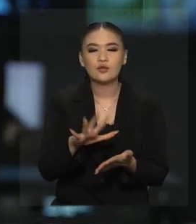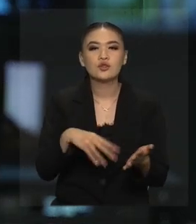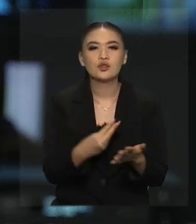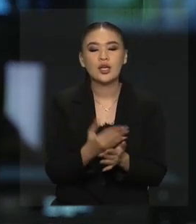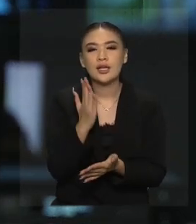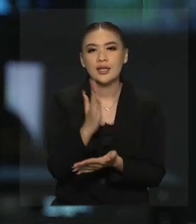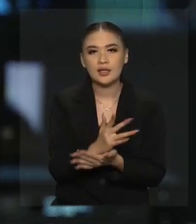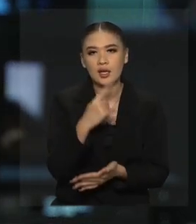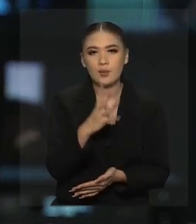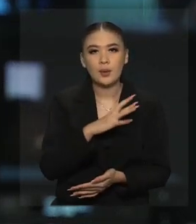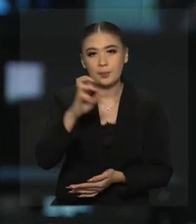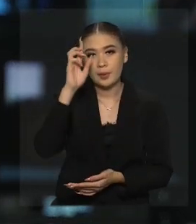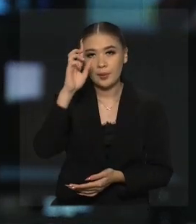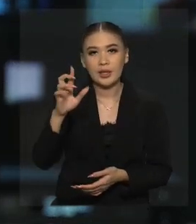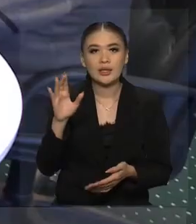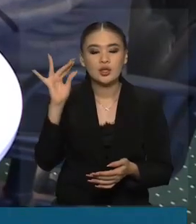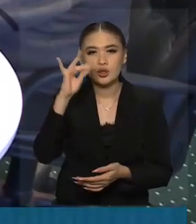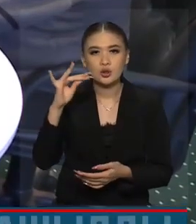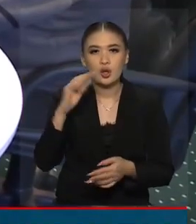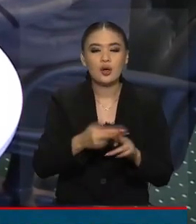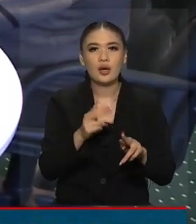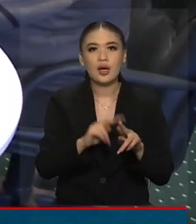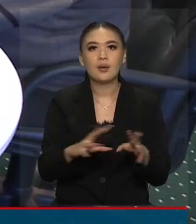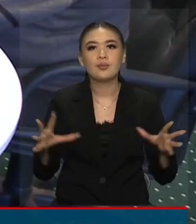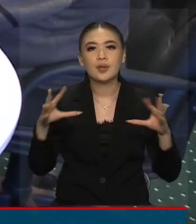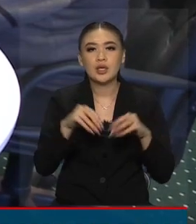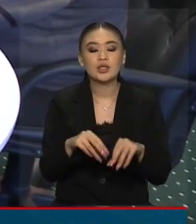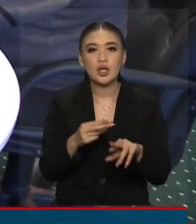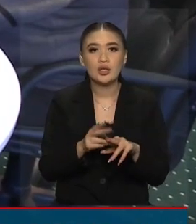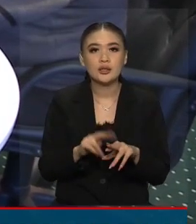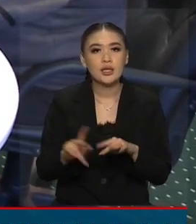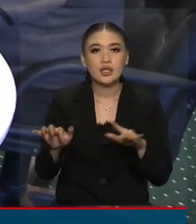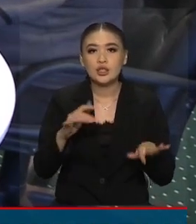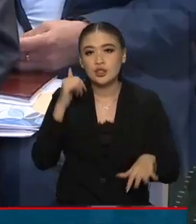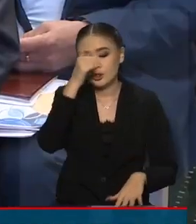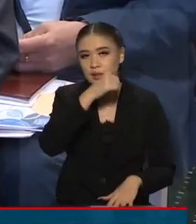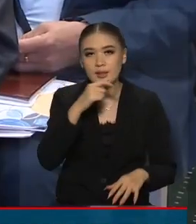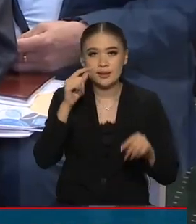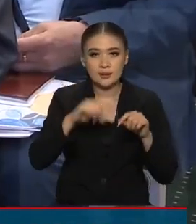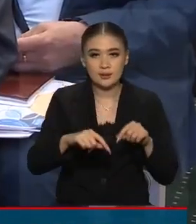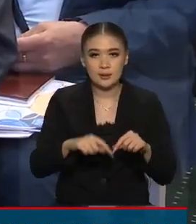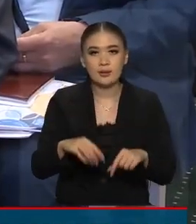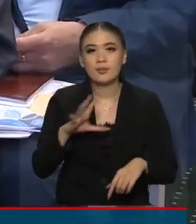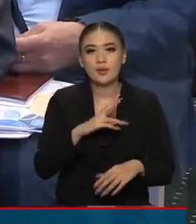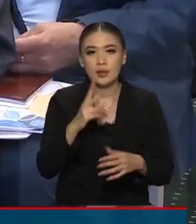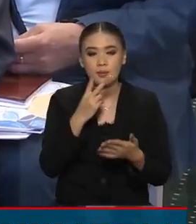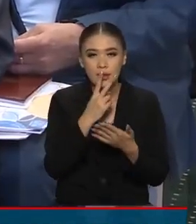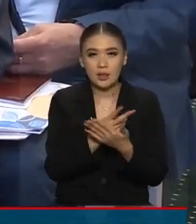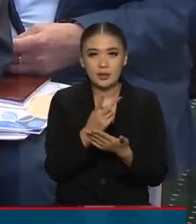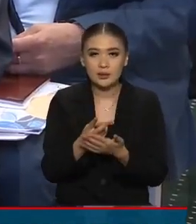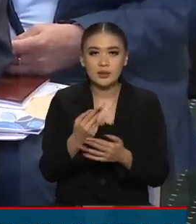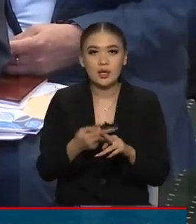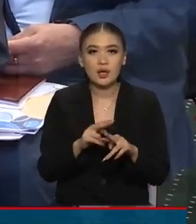мамандар. Мемлекет тарихы институты мен ұлттық архив бірлесе отырып, тәуелсіздік жылдарында зерттелмей тасада қалып қойған құжаттарға